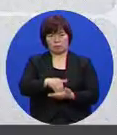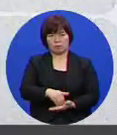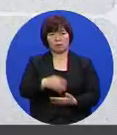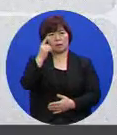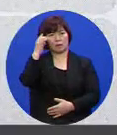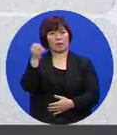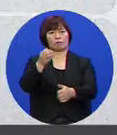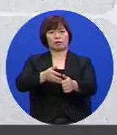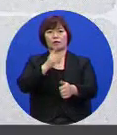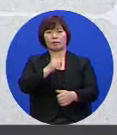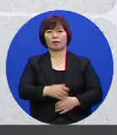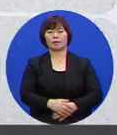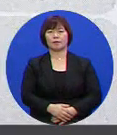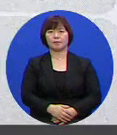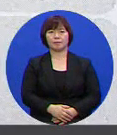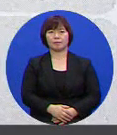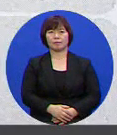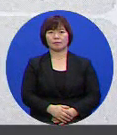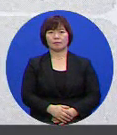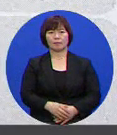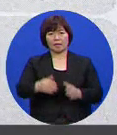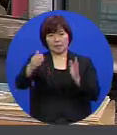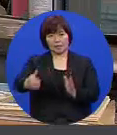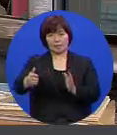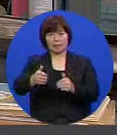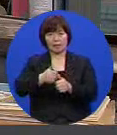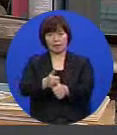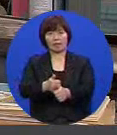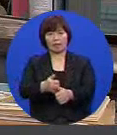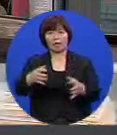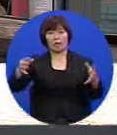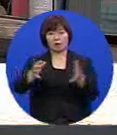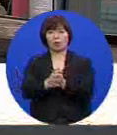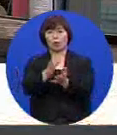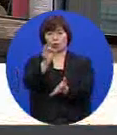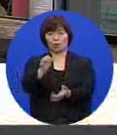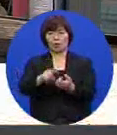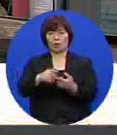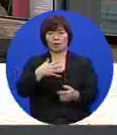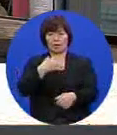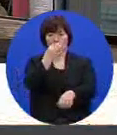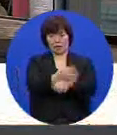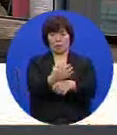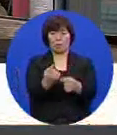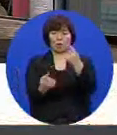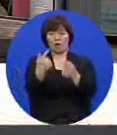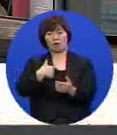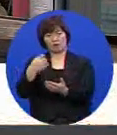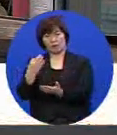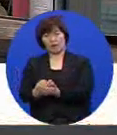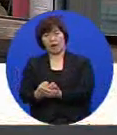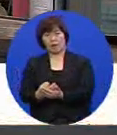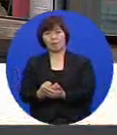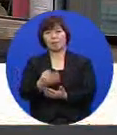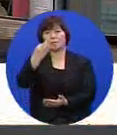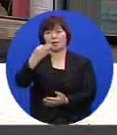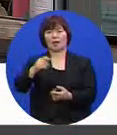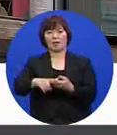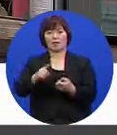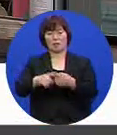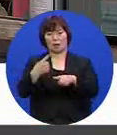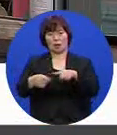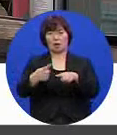계약을 당부했습니다. 그 렌탈 기간에 따른 총 비용이 내가 구입하는 것보다 저렴한지 더 비싼지 이런